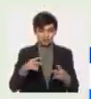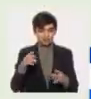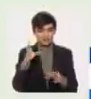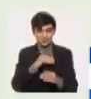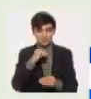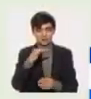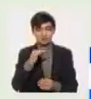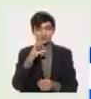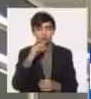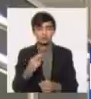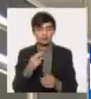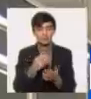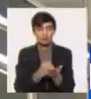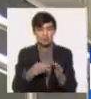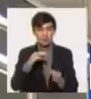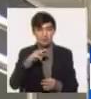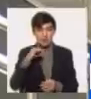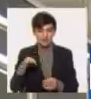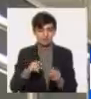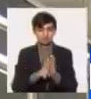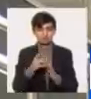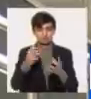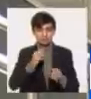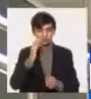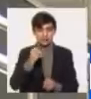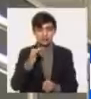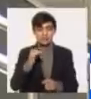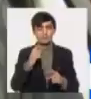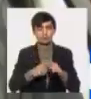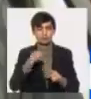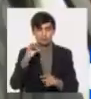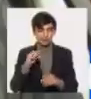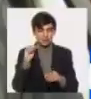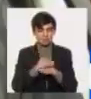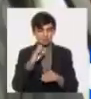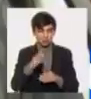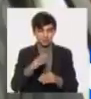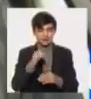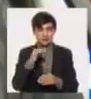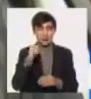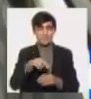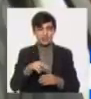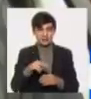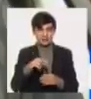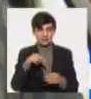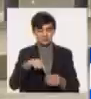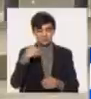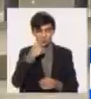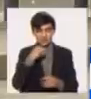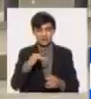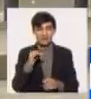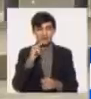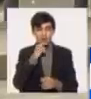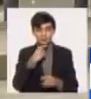пенсии и соцпособий казахстанцы получат в мае. Тогда же выплатят и проценты от основной суммы, начисленные за апрель. Экономисты не исключают,